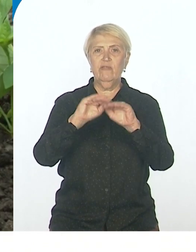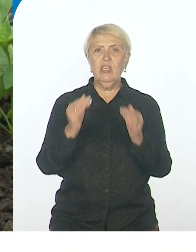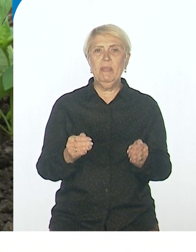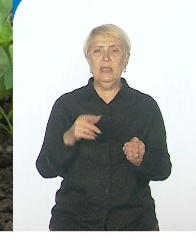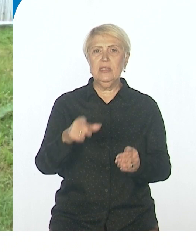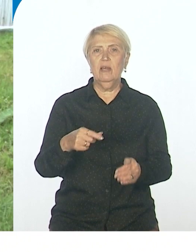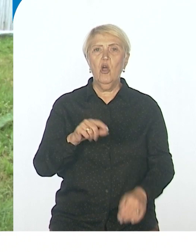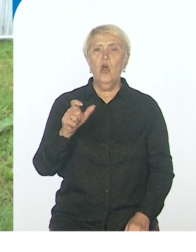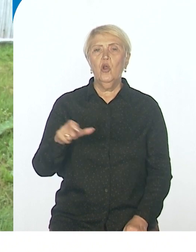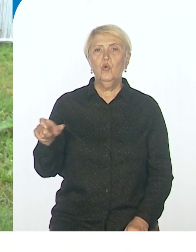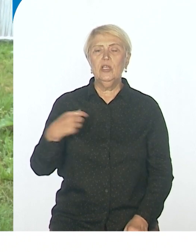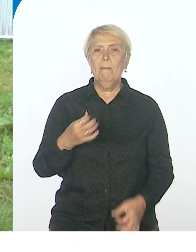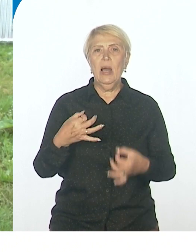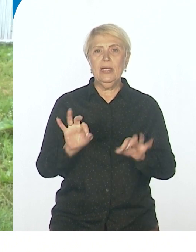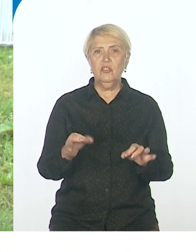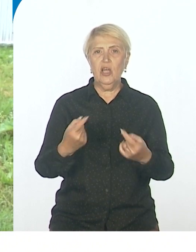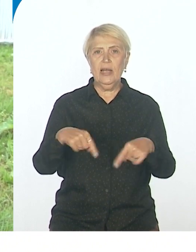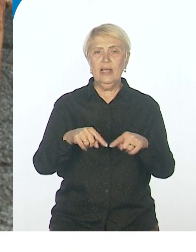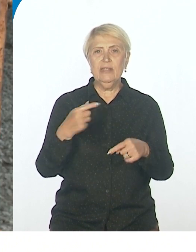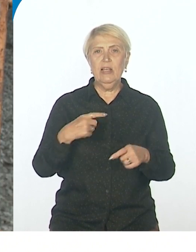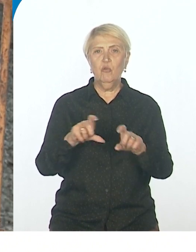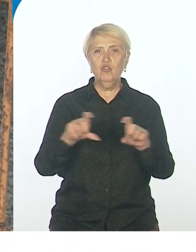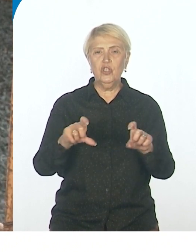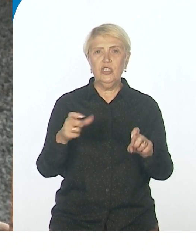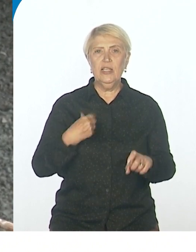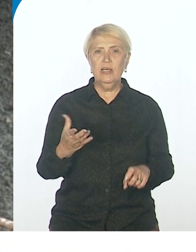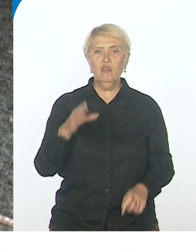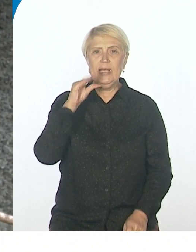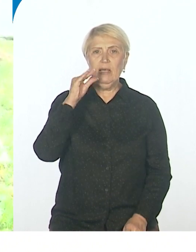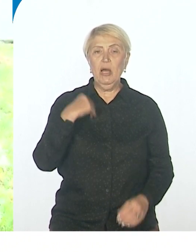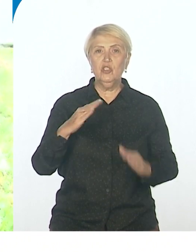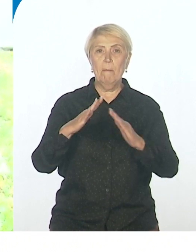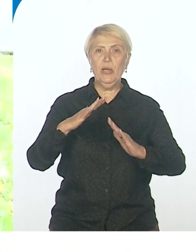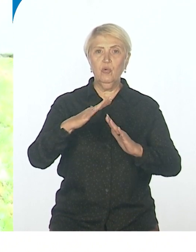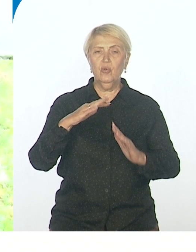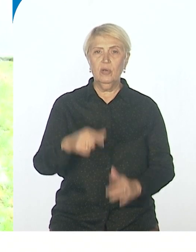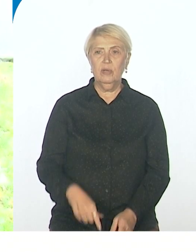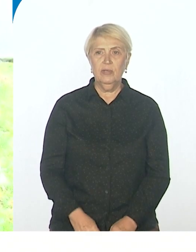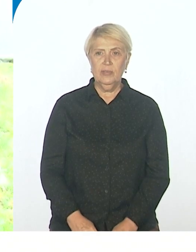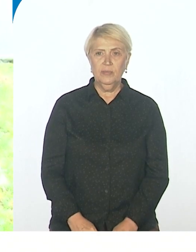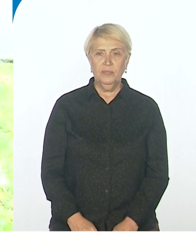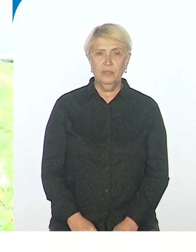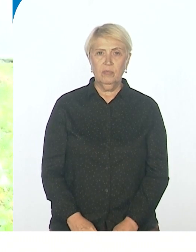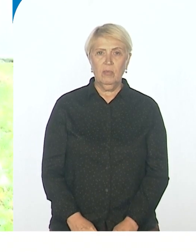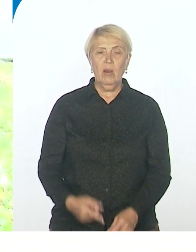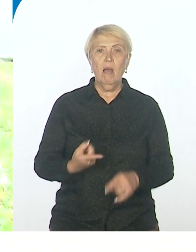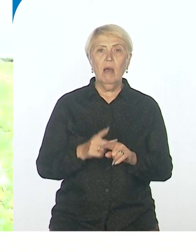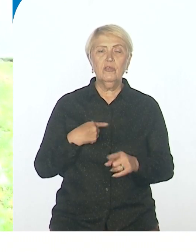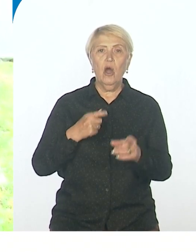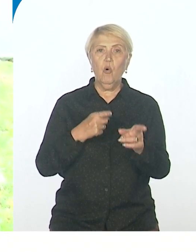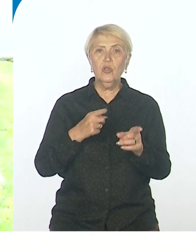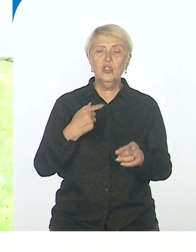Людям даже разрешили организовать на территории учреждения собачий приют. Это охотничья собака.